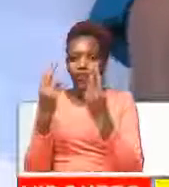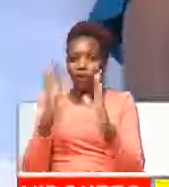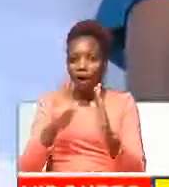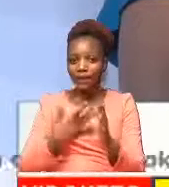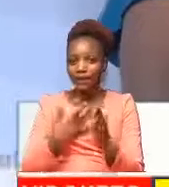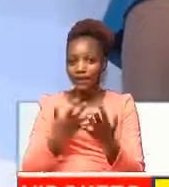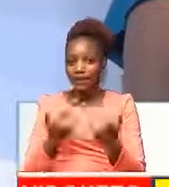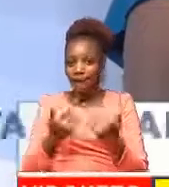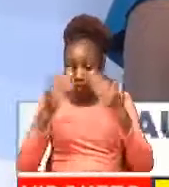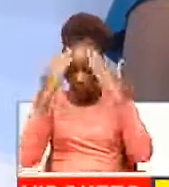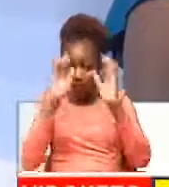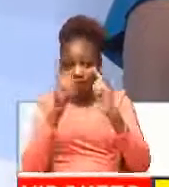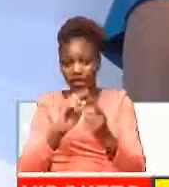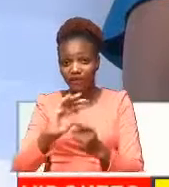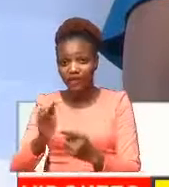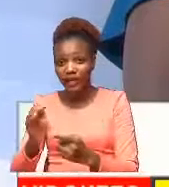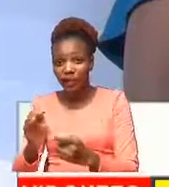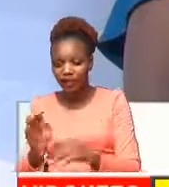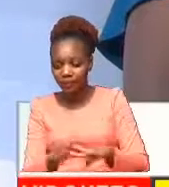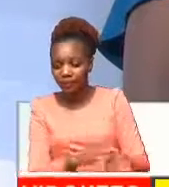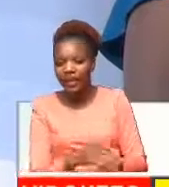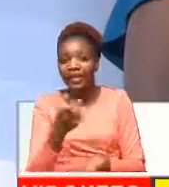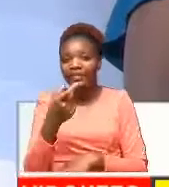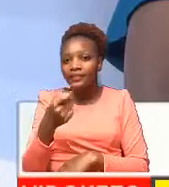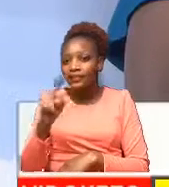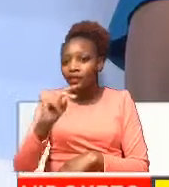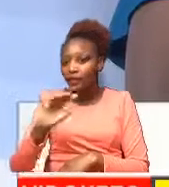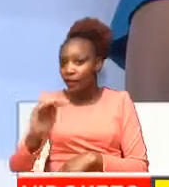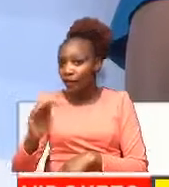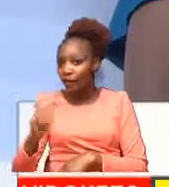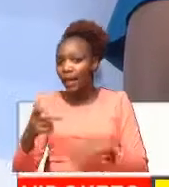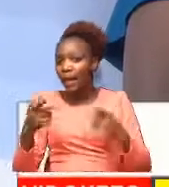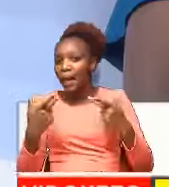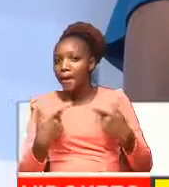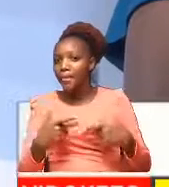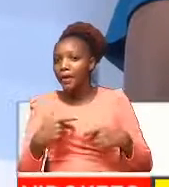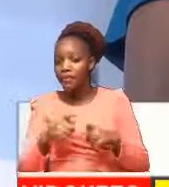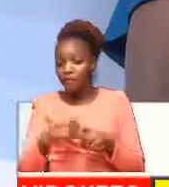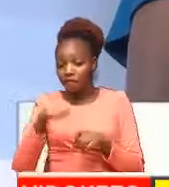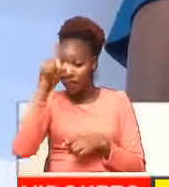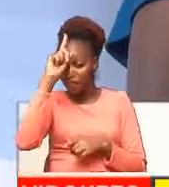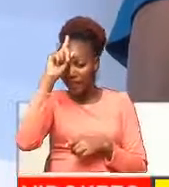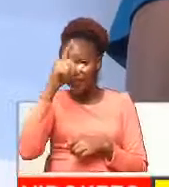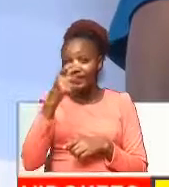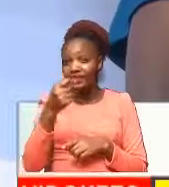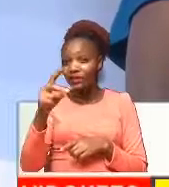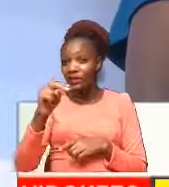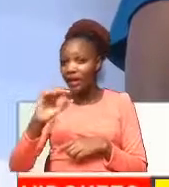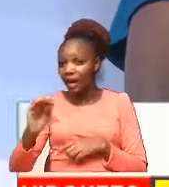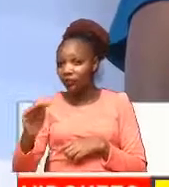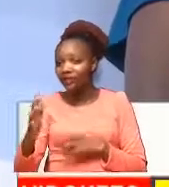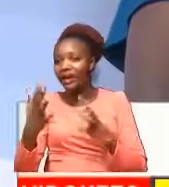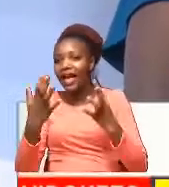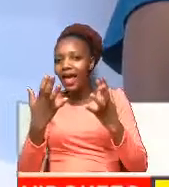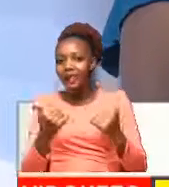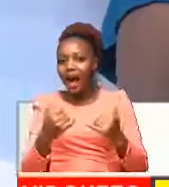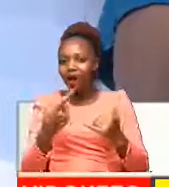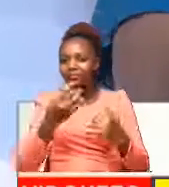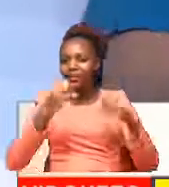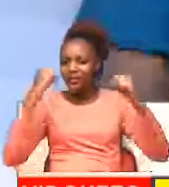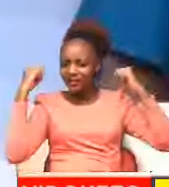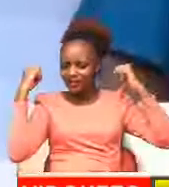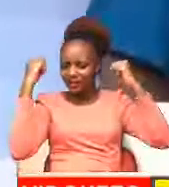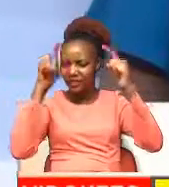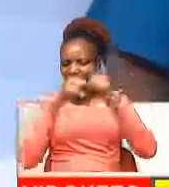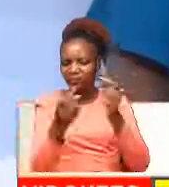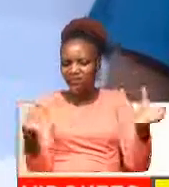tukitoka Embu tuelekea Trans Nzoia ambapo wakazi wa Kipsaina kwenye kaunti ya Trans Nzoia wameshiriki maandamano na kufunga